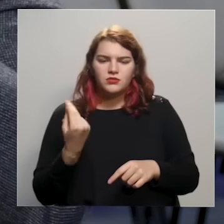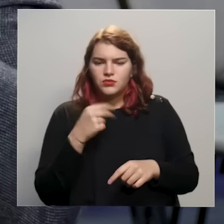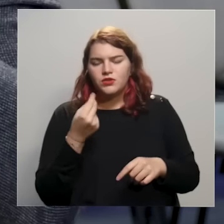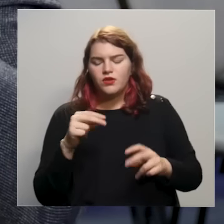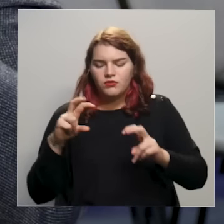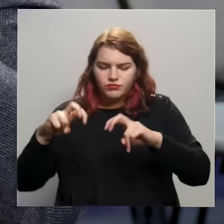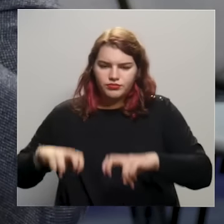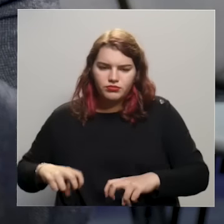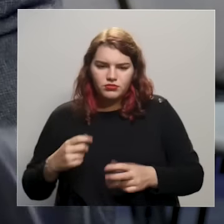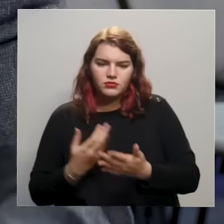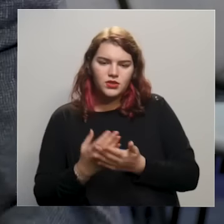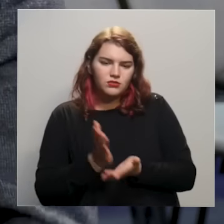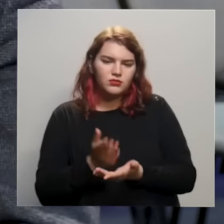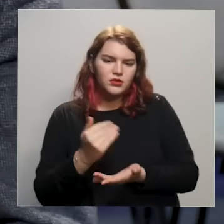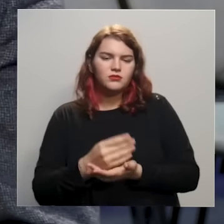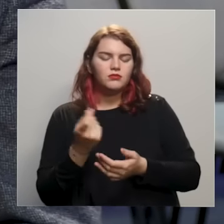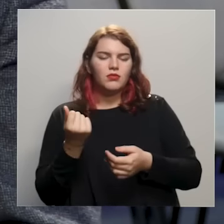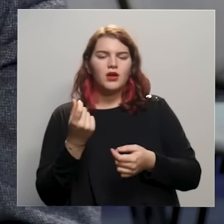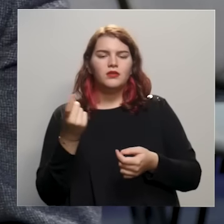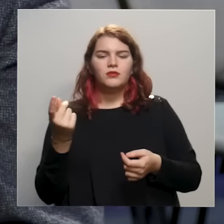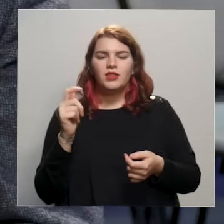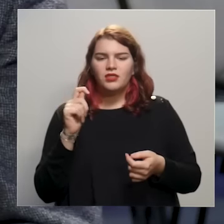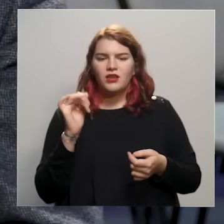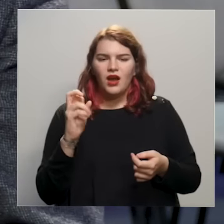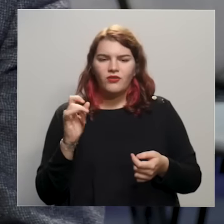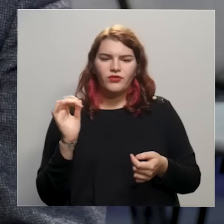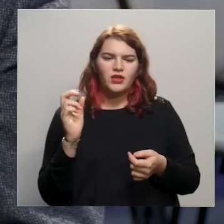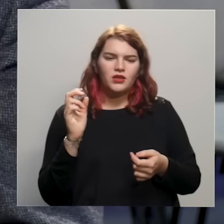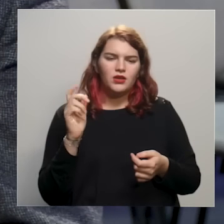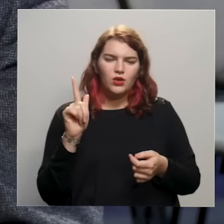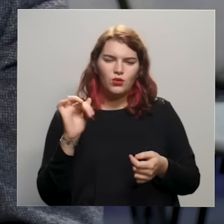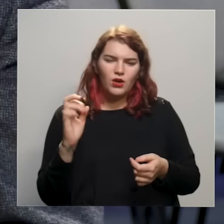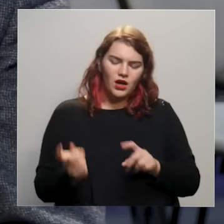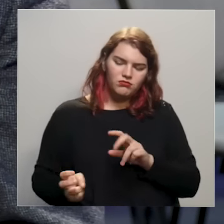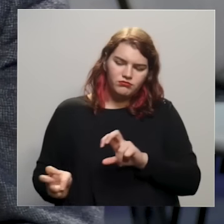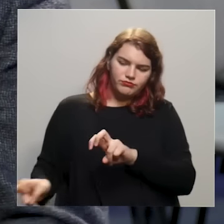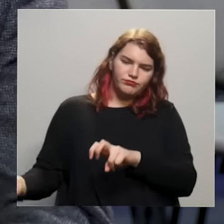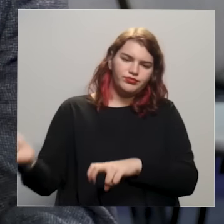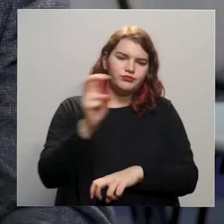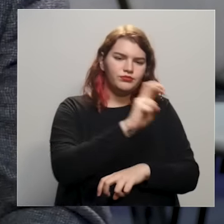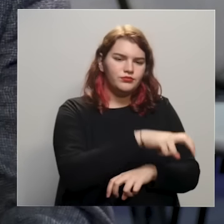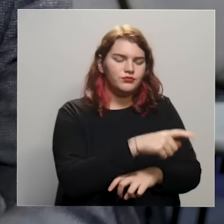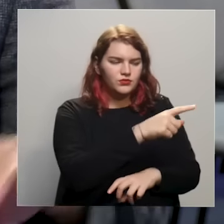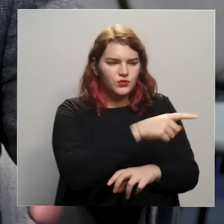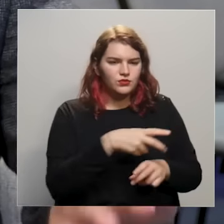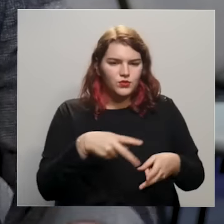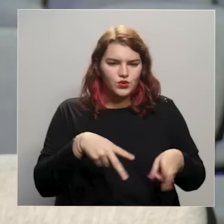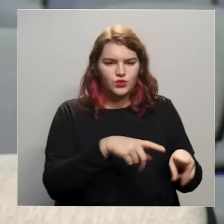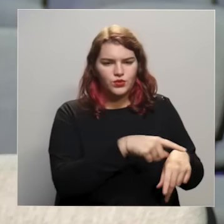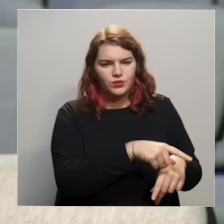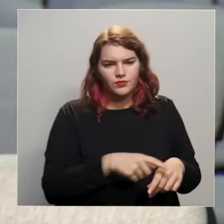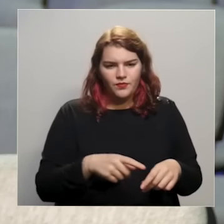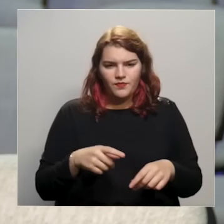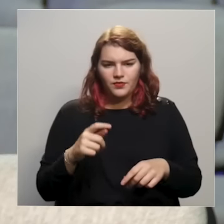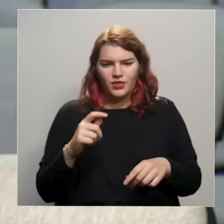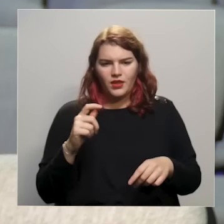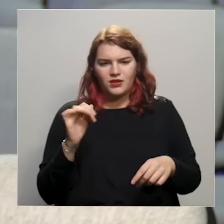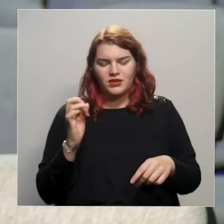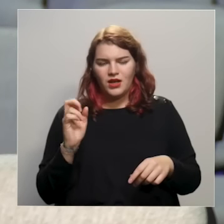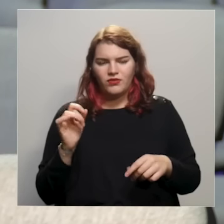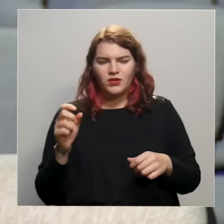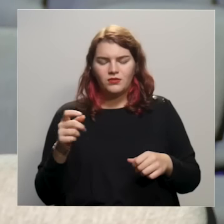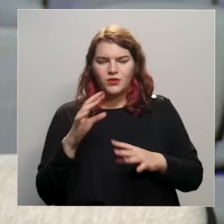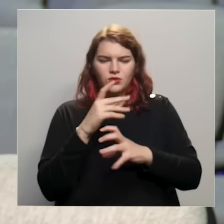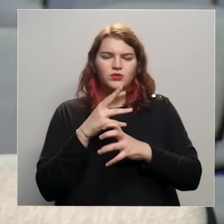și la un moment dat Avi Luncan trece drumul în partea cealaltă, unde eram noi opriți. Avi Luncan era într-un fel liderul grupului.